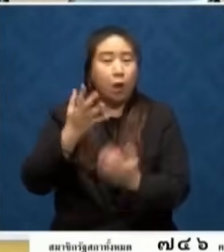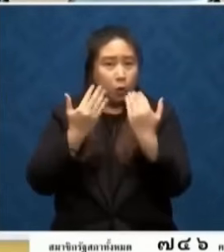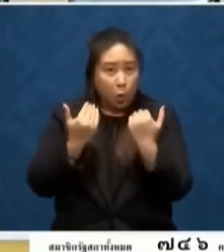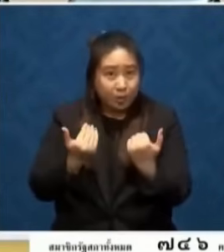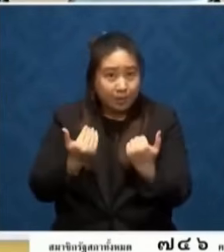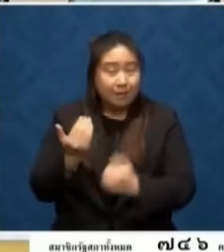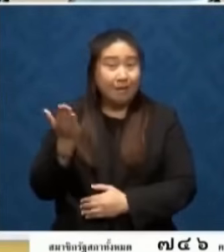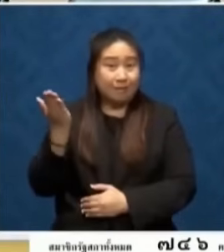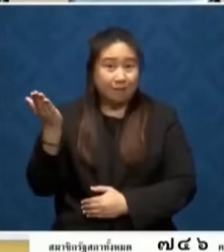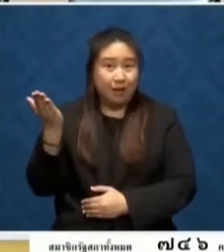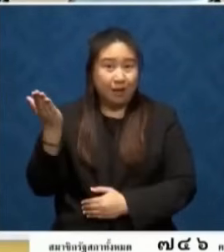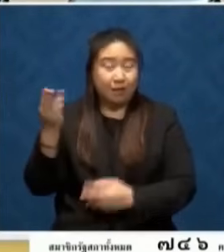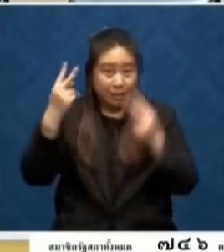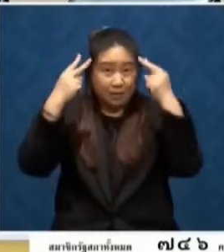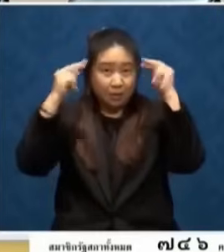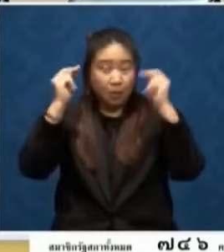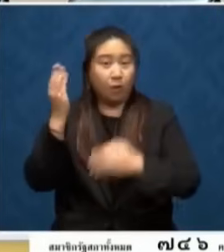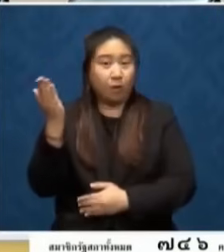านจะย้ำเรื่อง